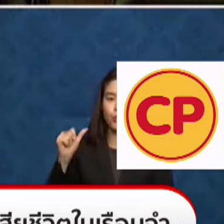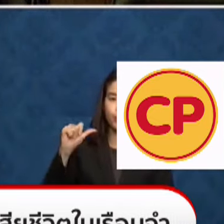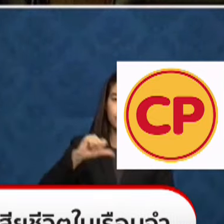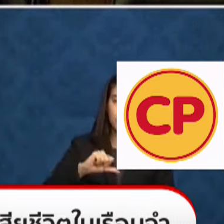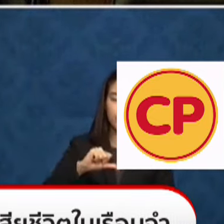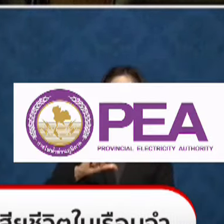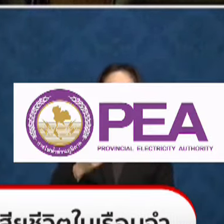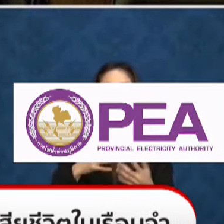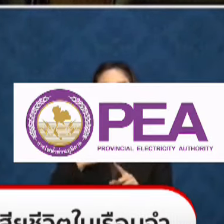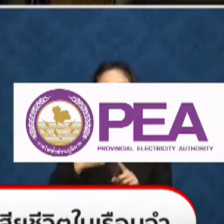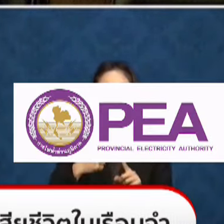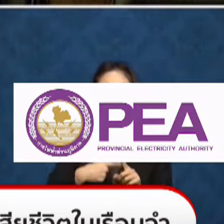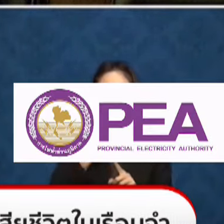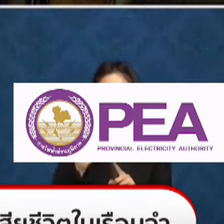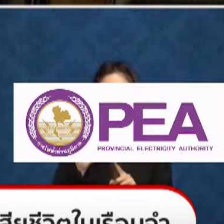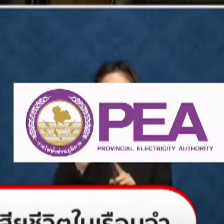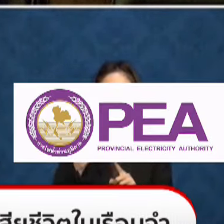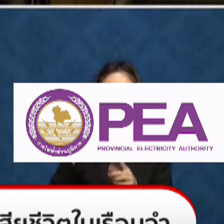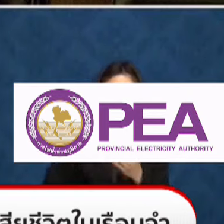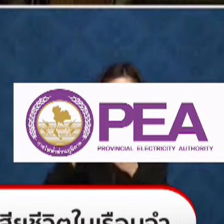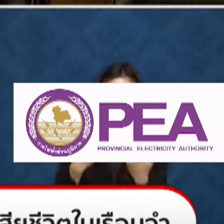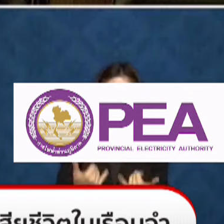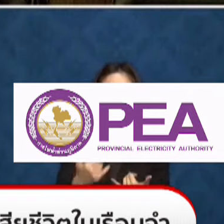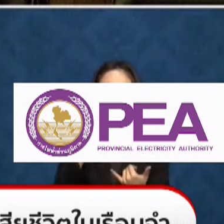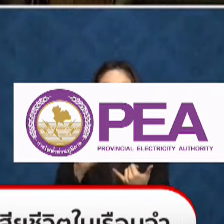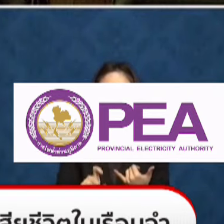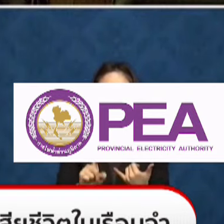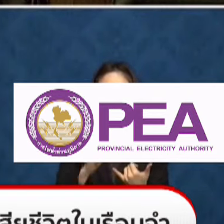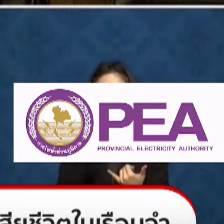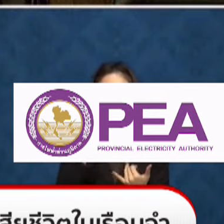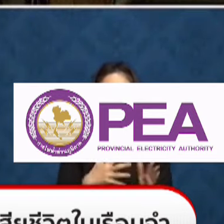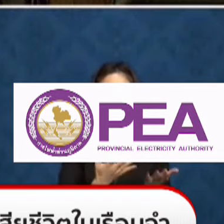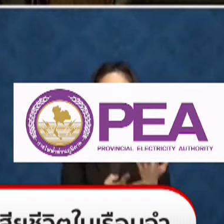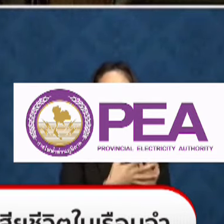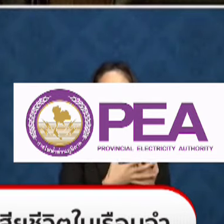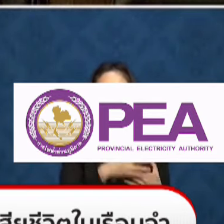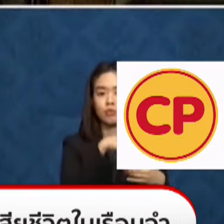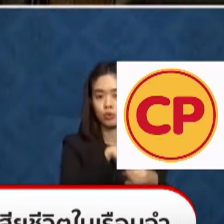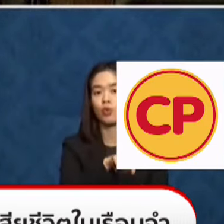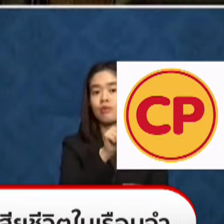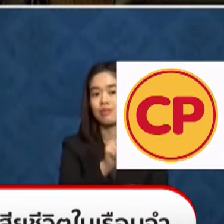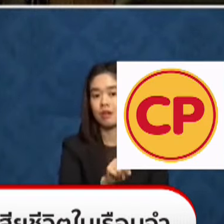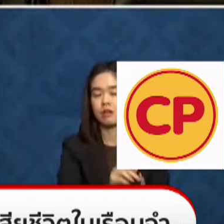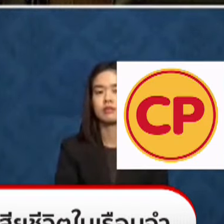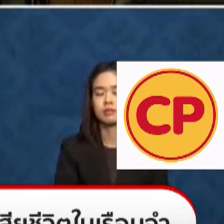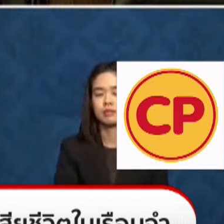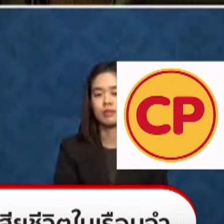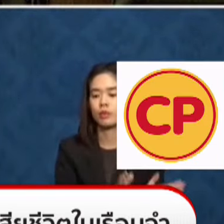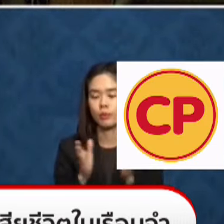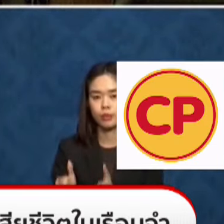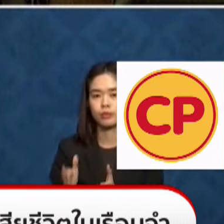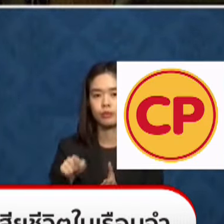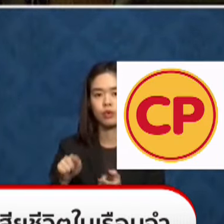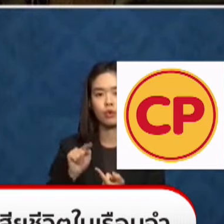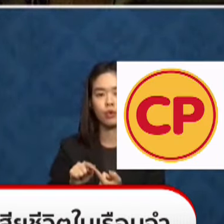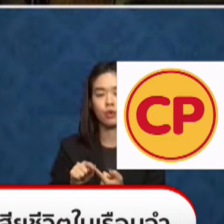ตัวของผู้ต้องขังบางคนที่อ้างว่ามีปัญหาด้านสุขภาพเพราะตอนแรกคิดว่าจะสามารถใช้ได้กับทุกคน